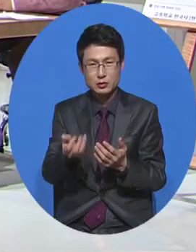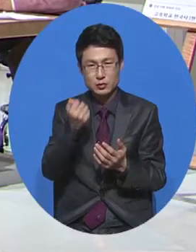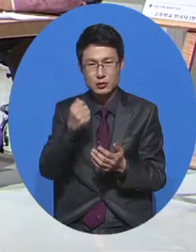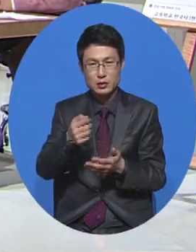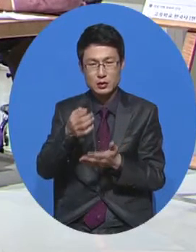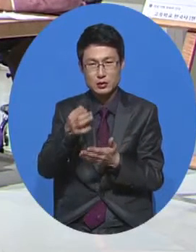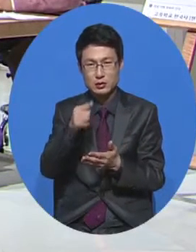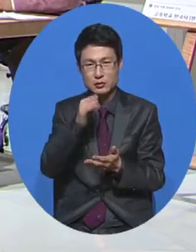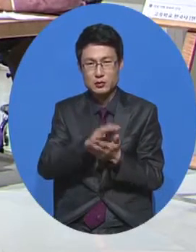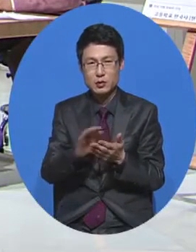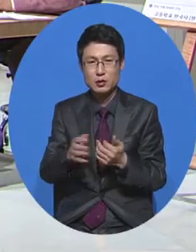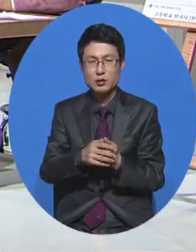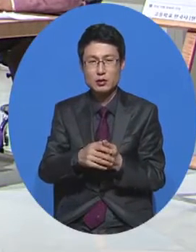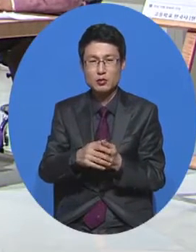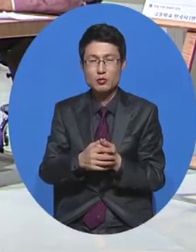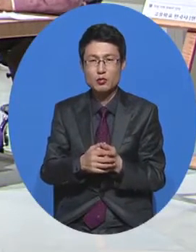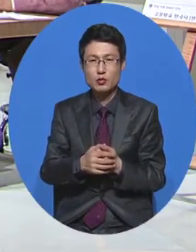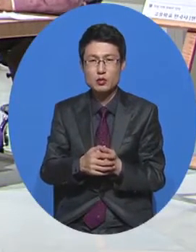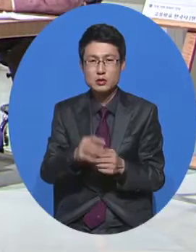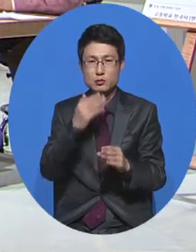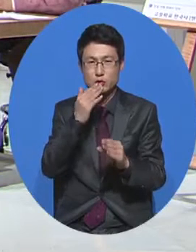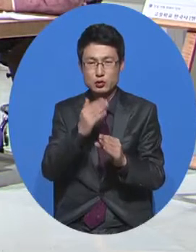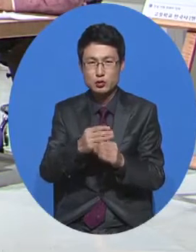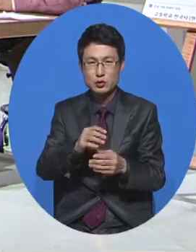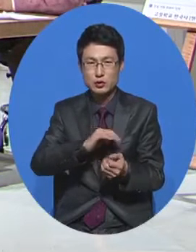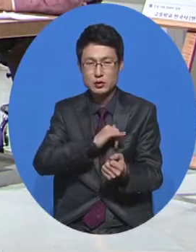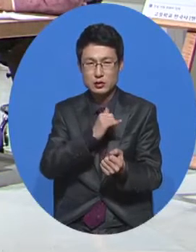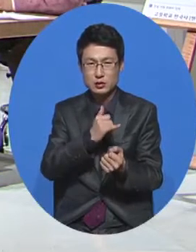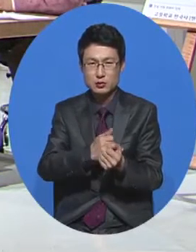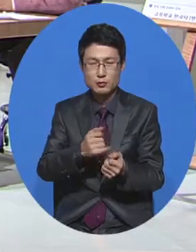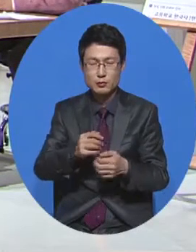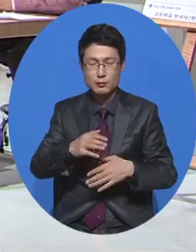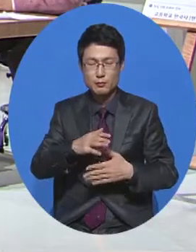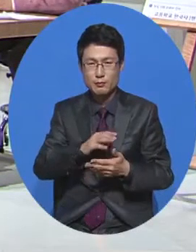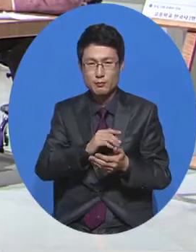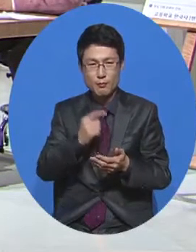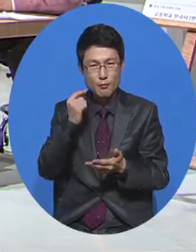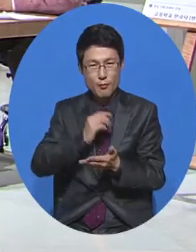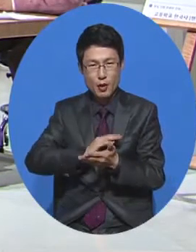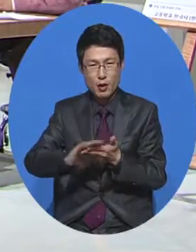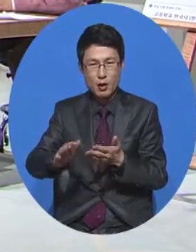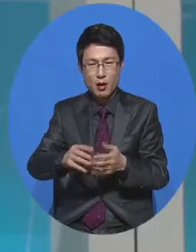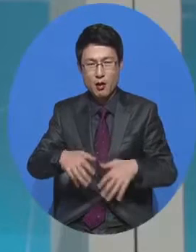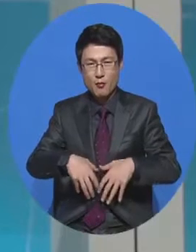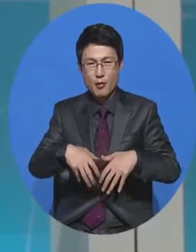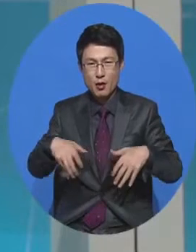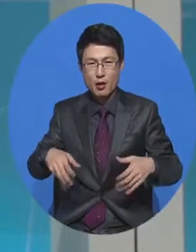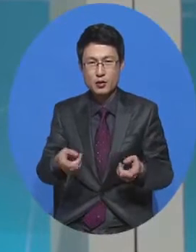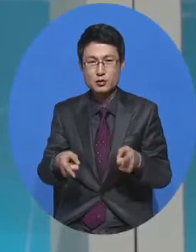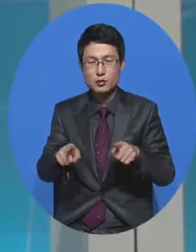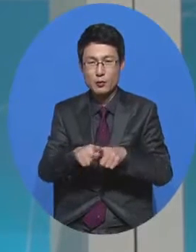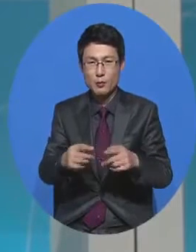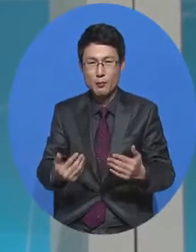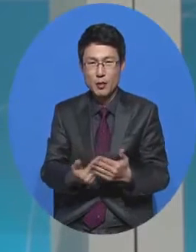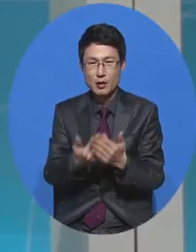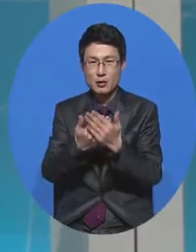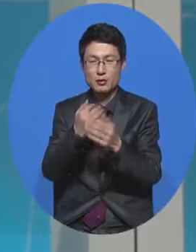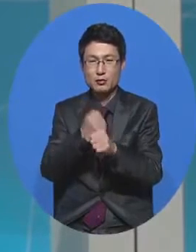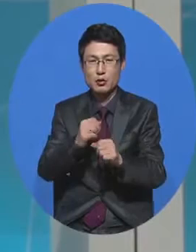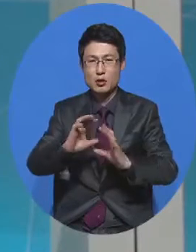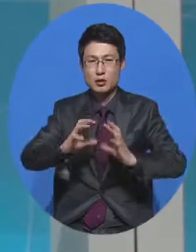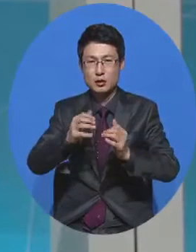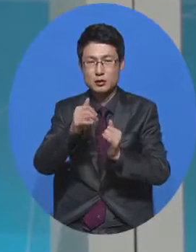가치 라고 하는 것은 뭐 민주 인권 평화 배려 화 회 상생 그런데 이 국정